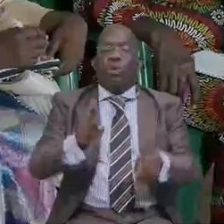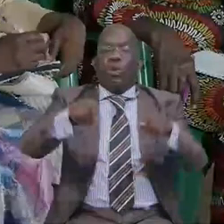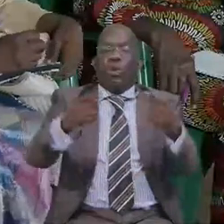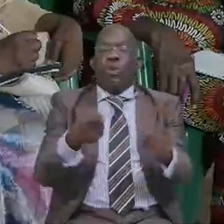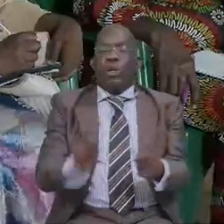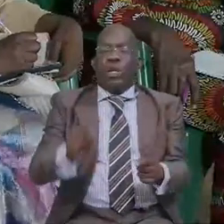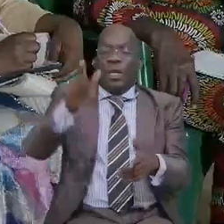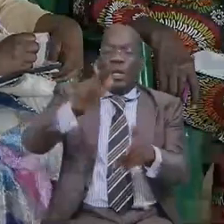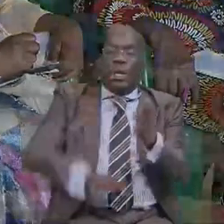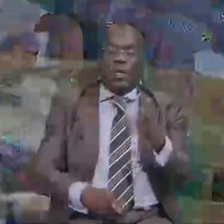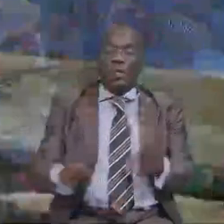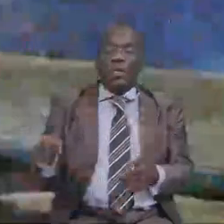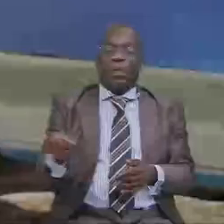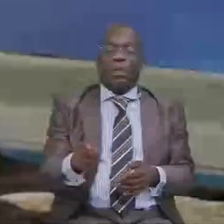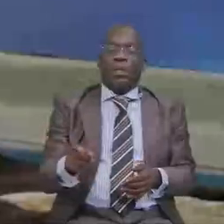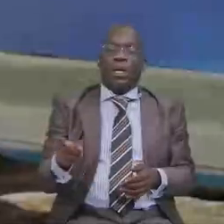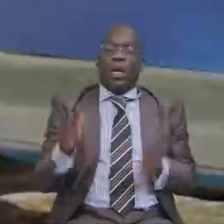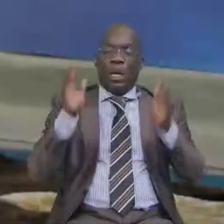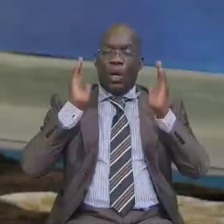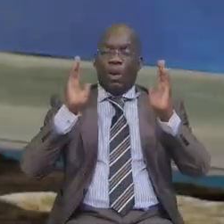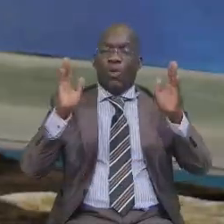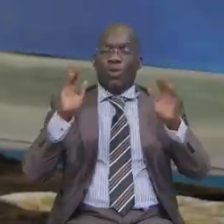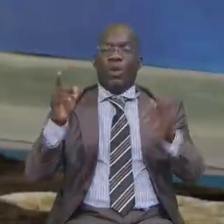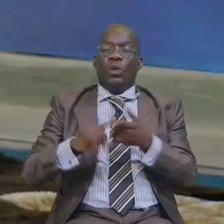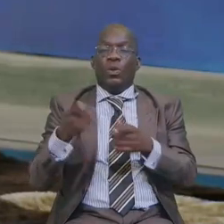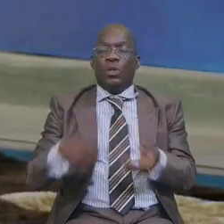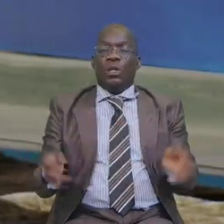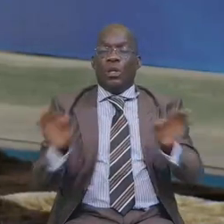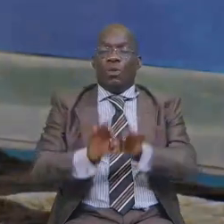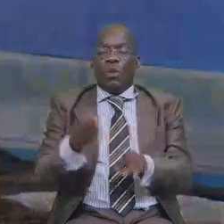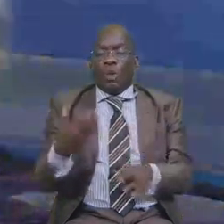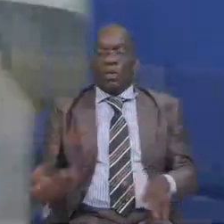sont engagés aux choses essentielles.